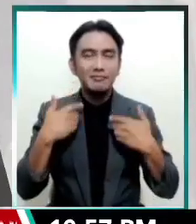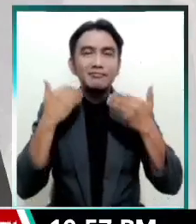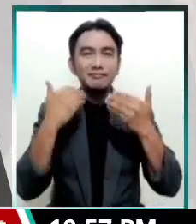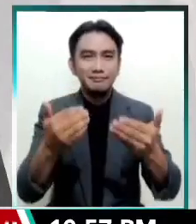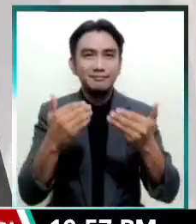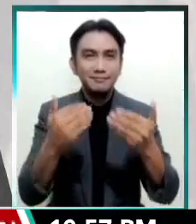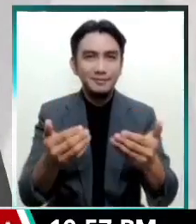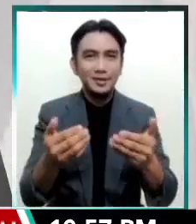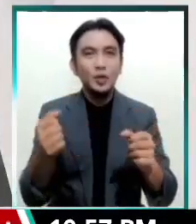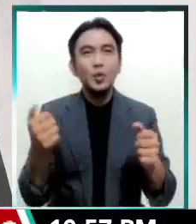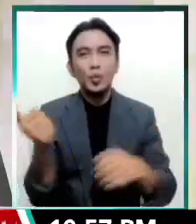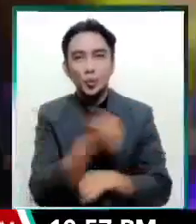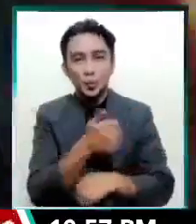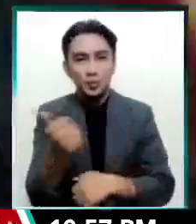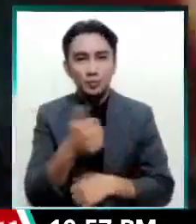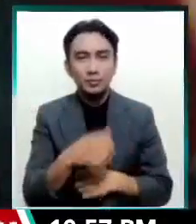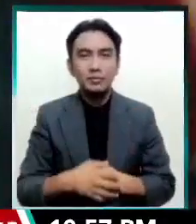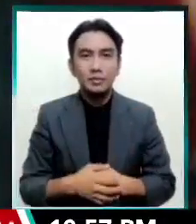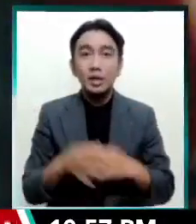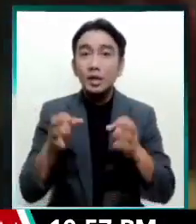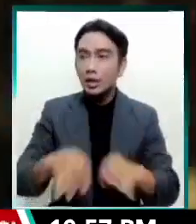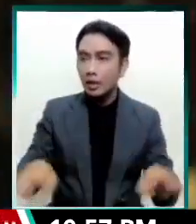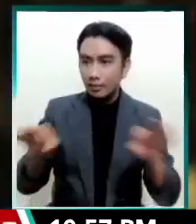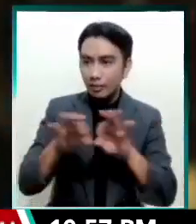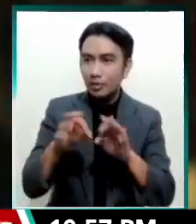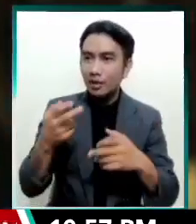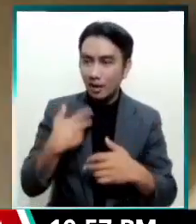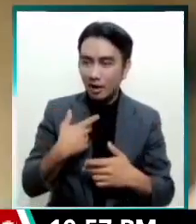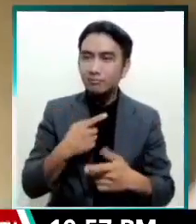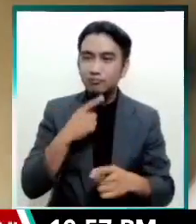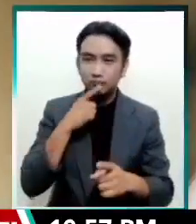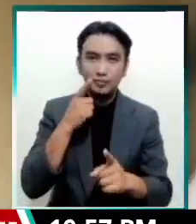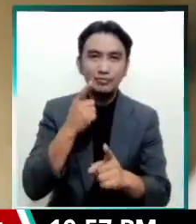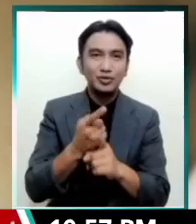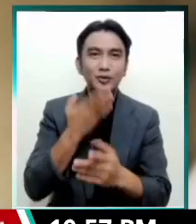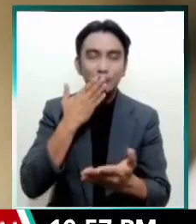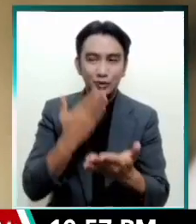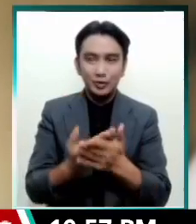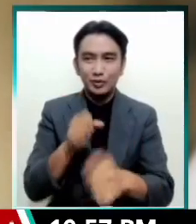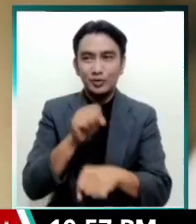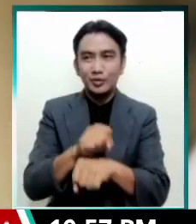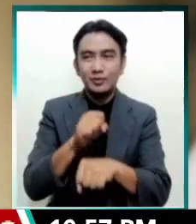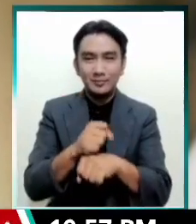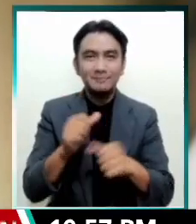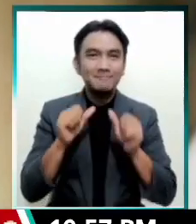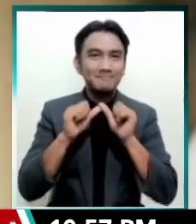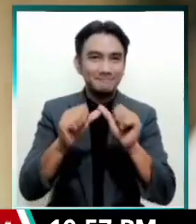marahal na trabaho. Go. Joseph Morong, nagbabalita para sa GMA Integrated News.